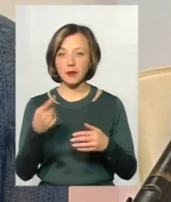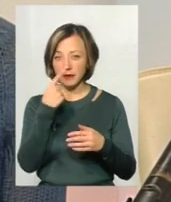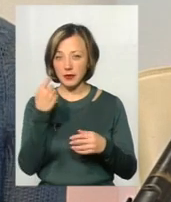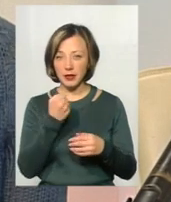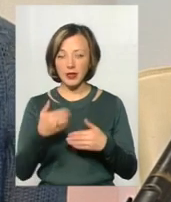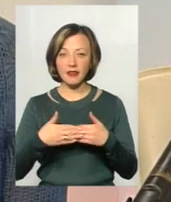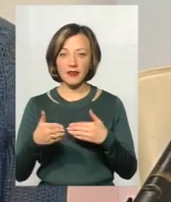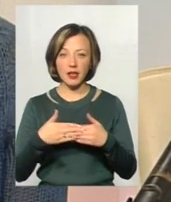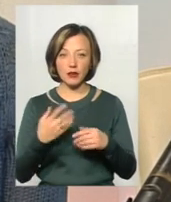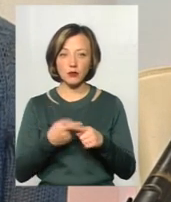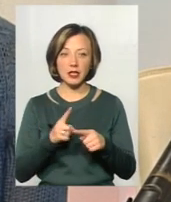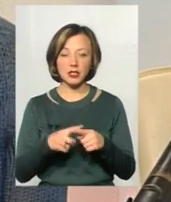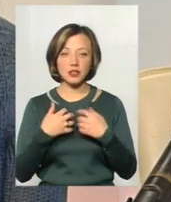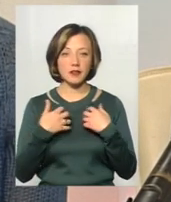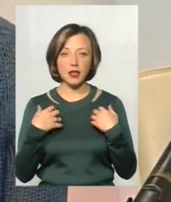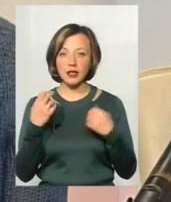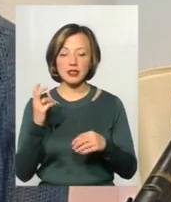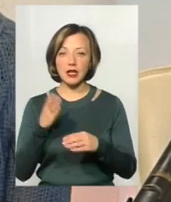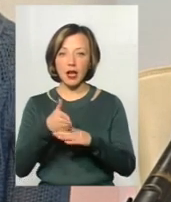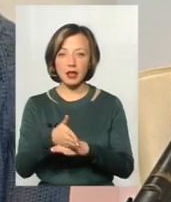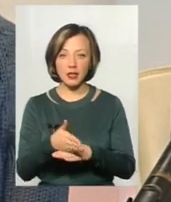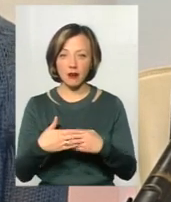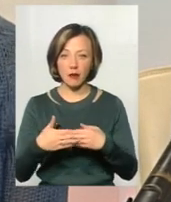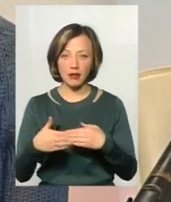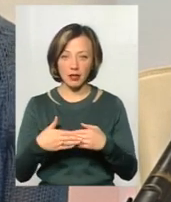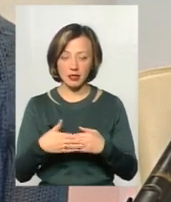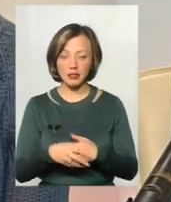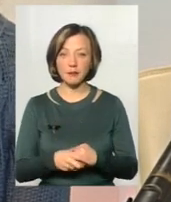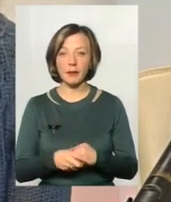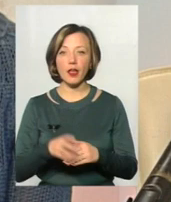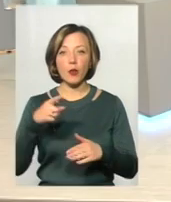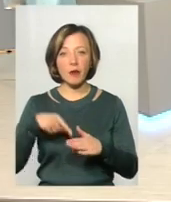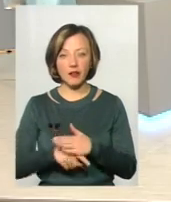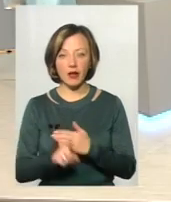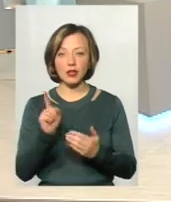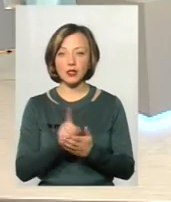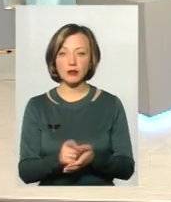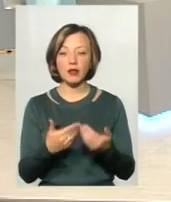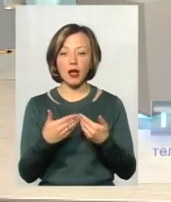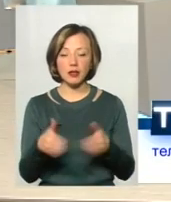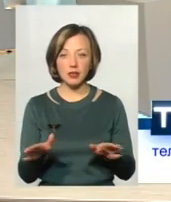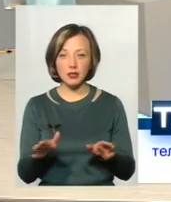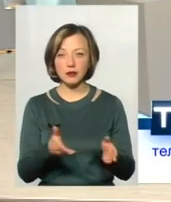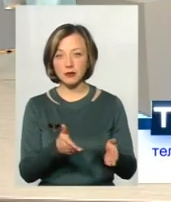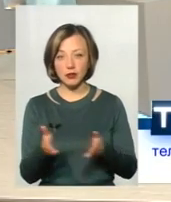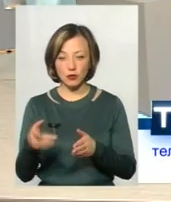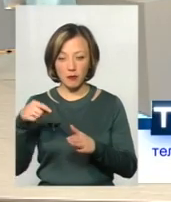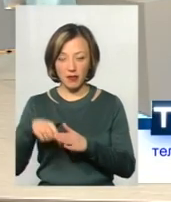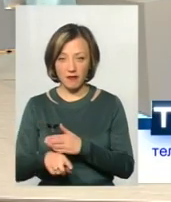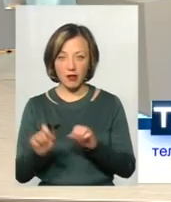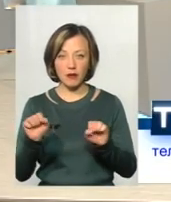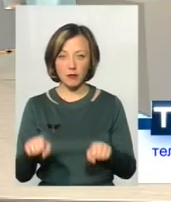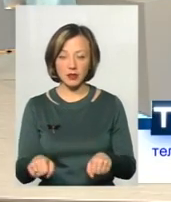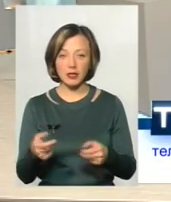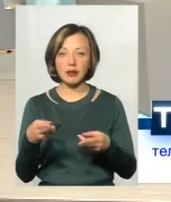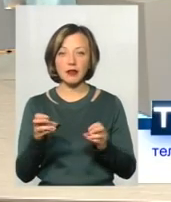щоб ці животні не заходили в під'їзд. Ну, подвали должны быть открыты, чтобы они не ходили в подвал, чтобы они